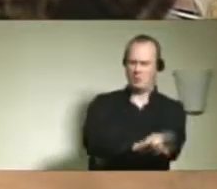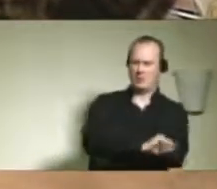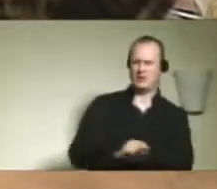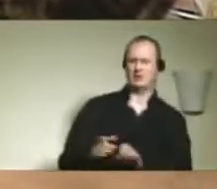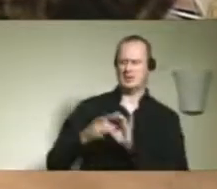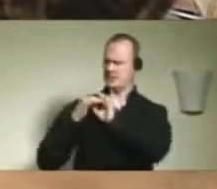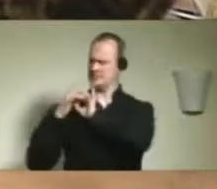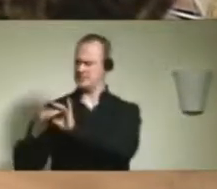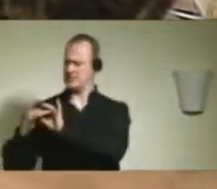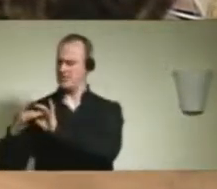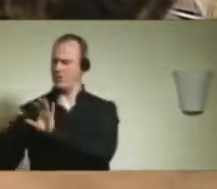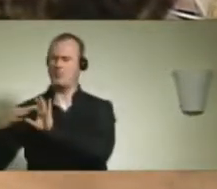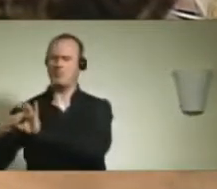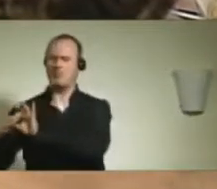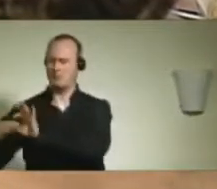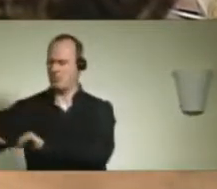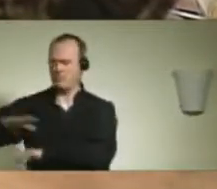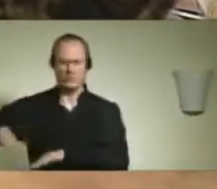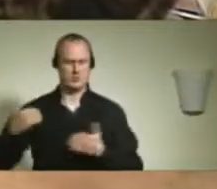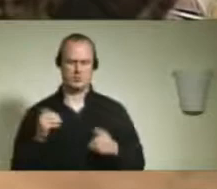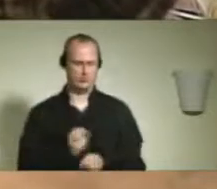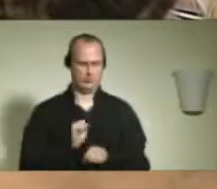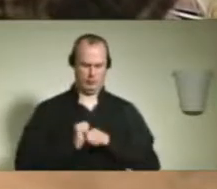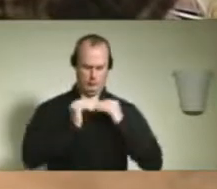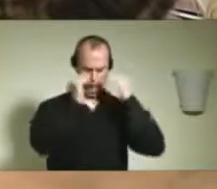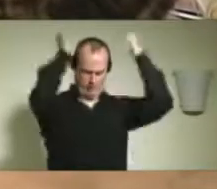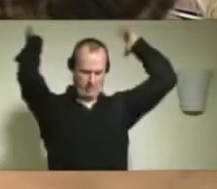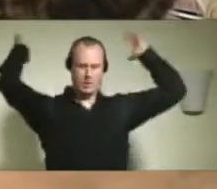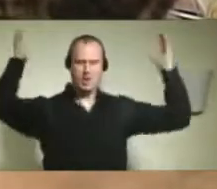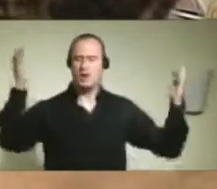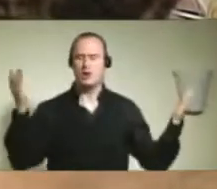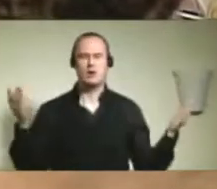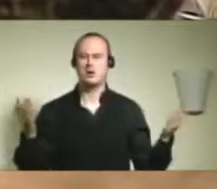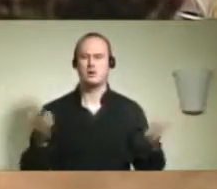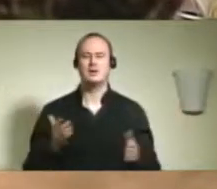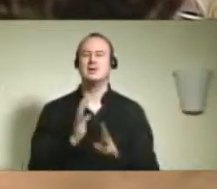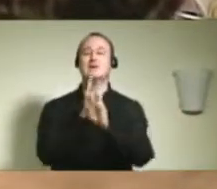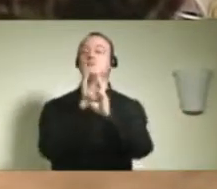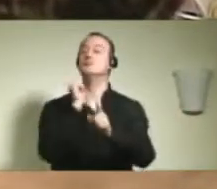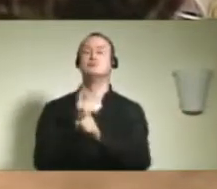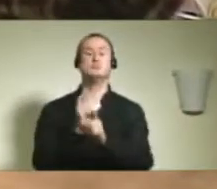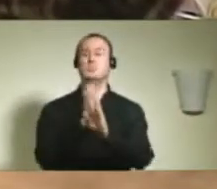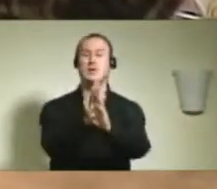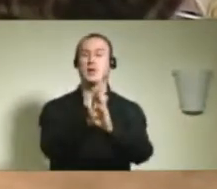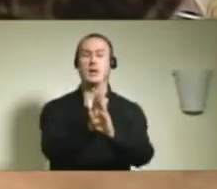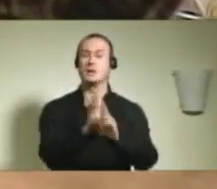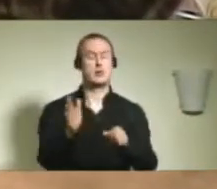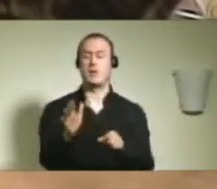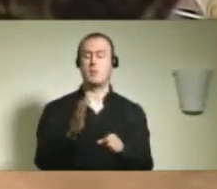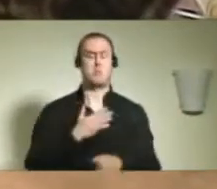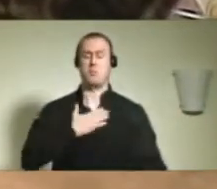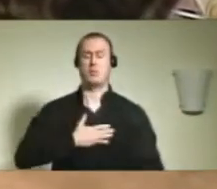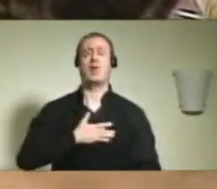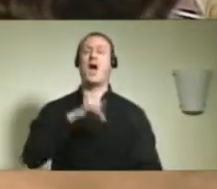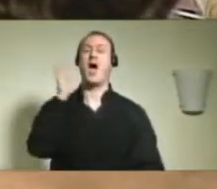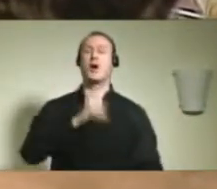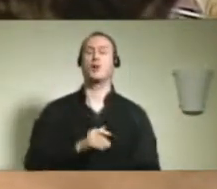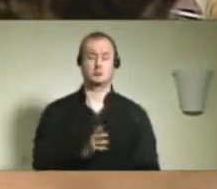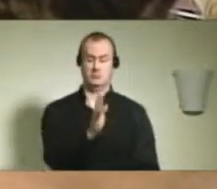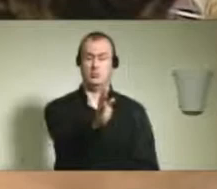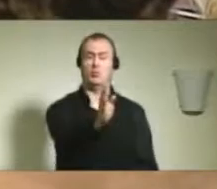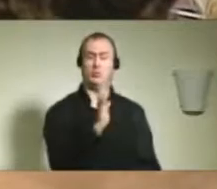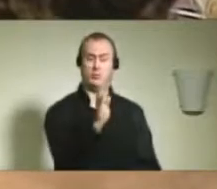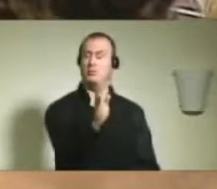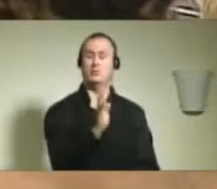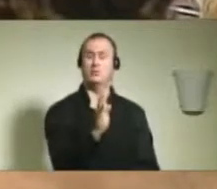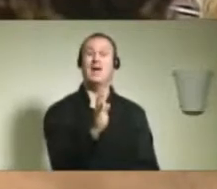étaient en fait submergés, dépassés, et les clients n'étaient pas contents parce que le nombre de clients avait doublé, alors que les heures de service